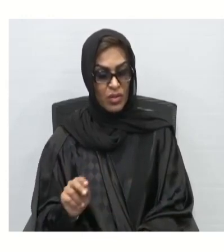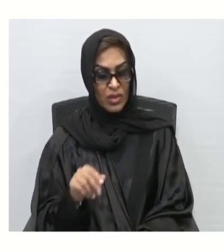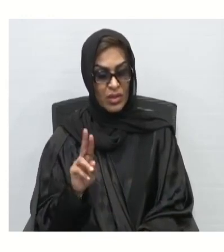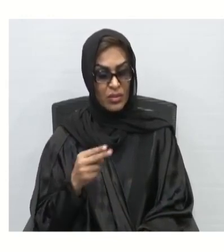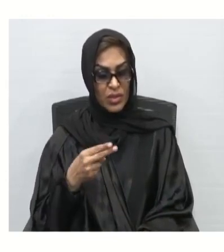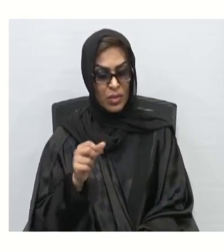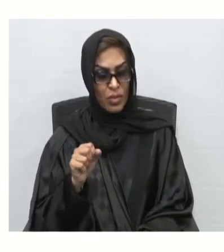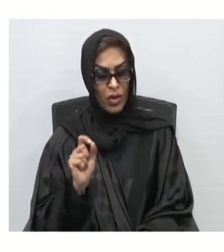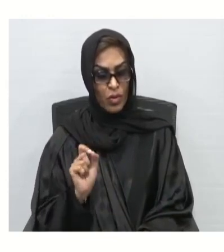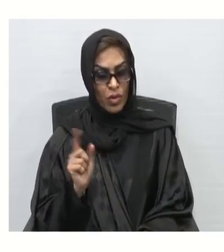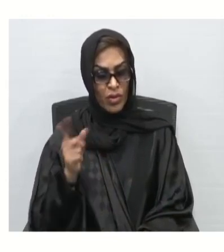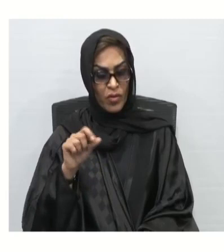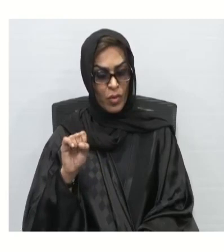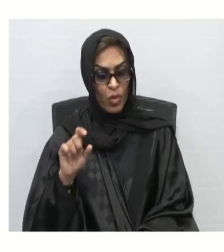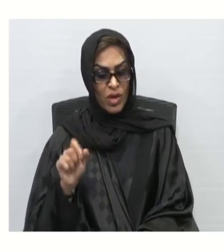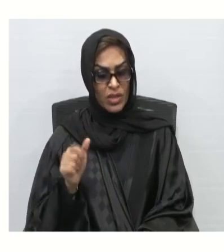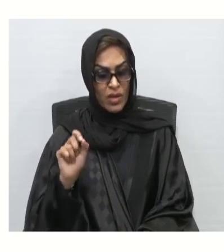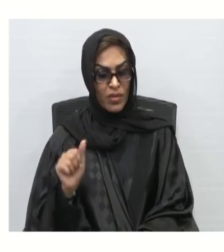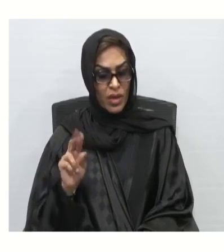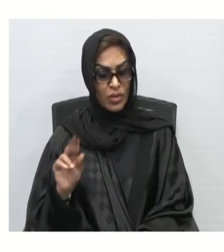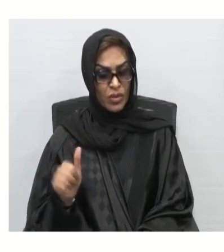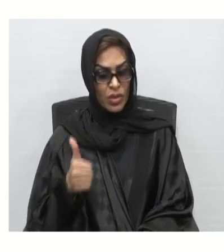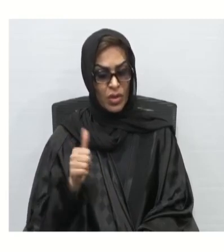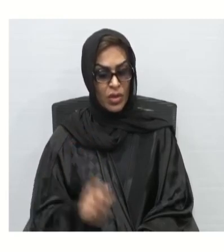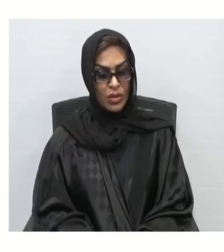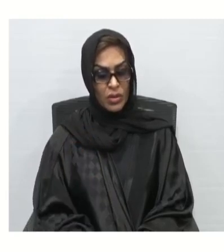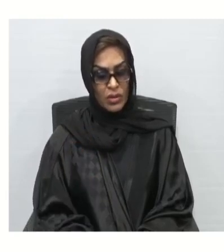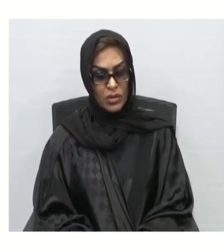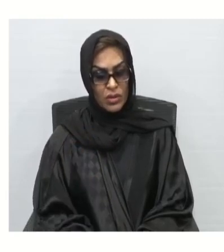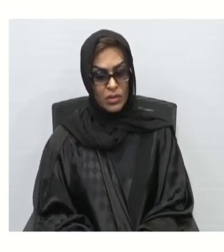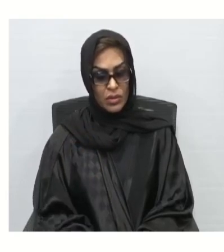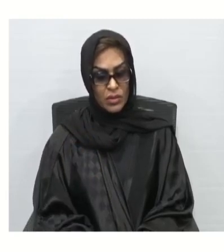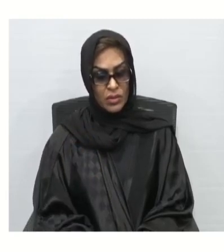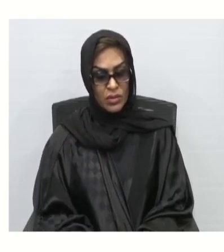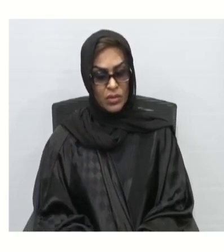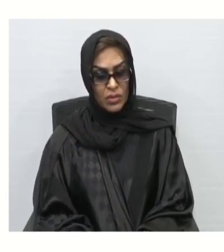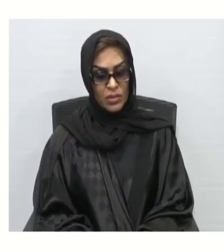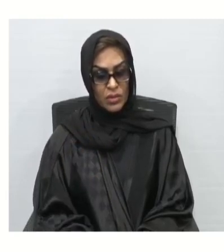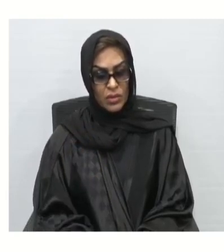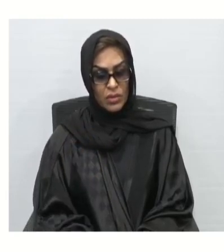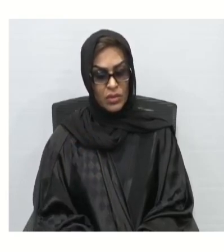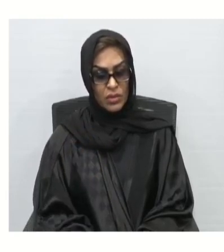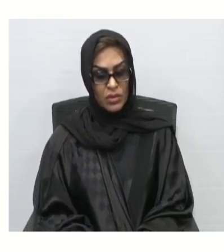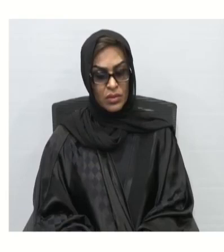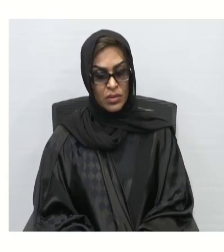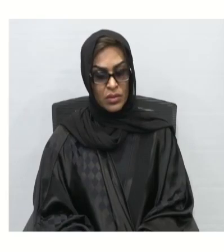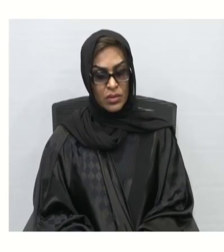عدم مطابقه بعض السلع المعروضه في مواصفاتها بالواقع